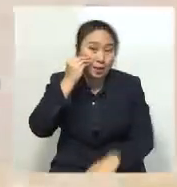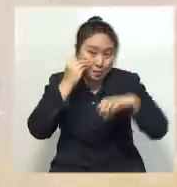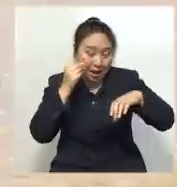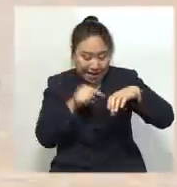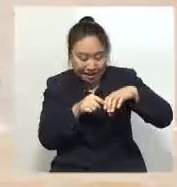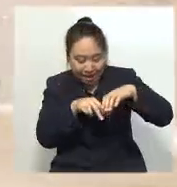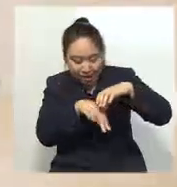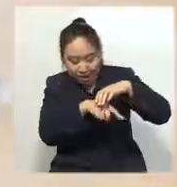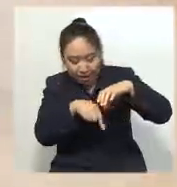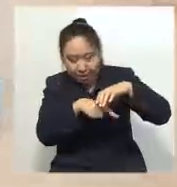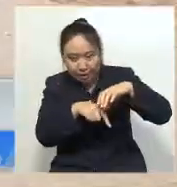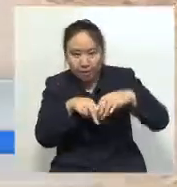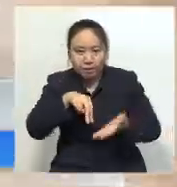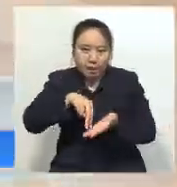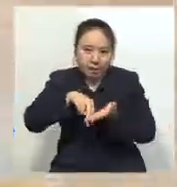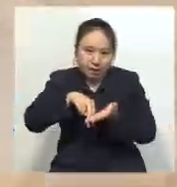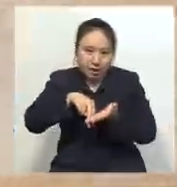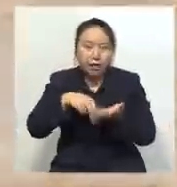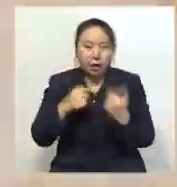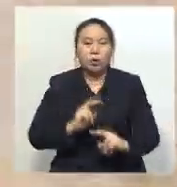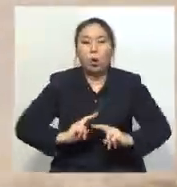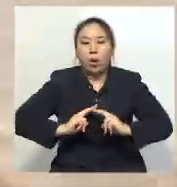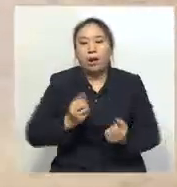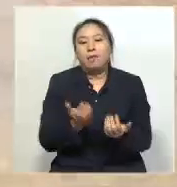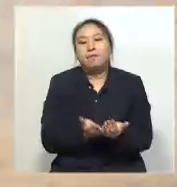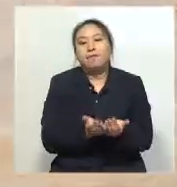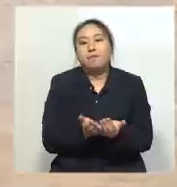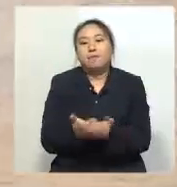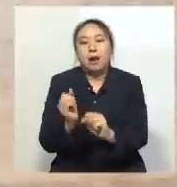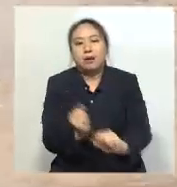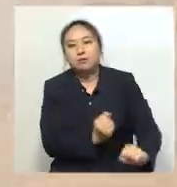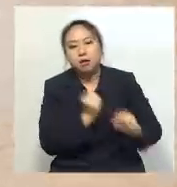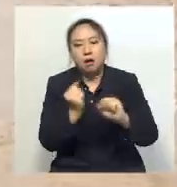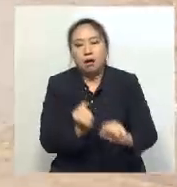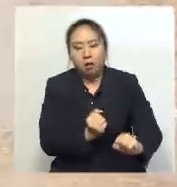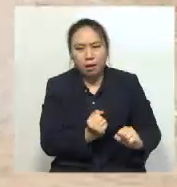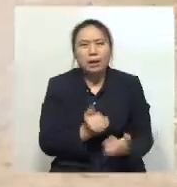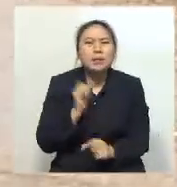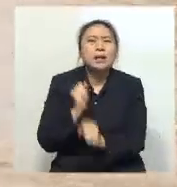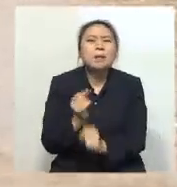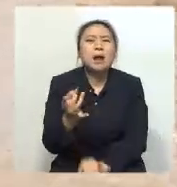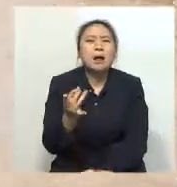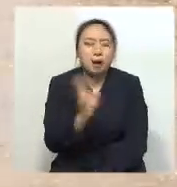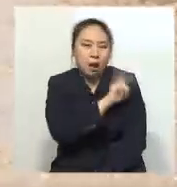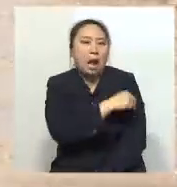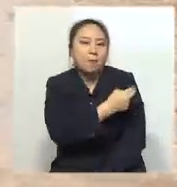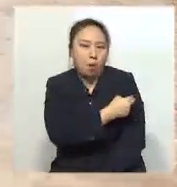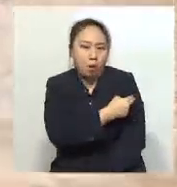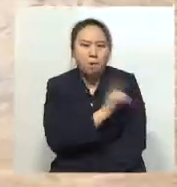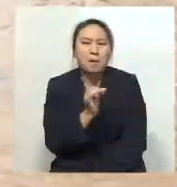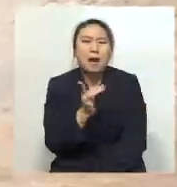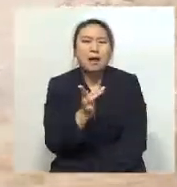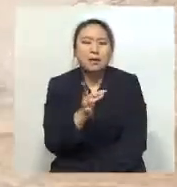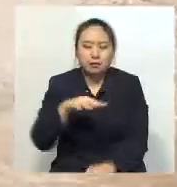นะ อันนี้เราต้องพายเรือออกมาเลยใช่ไหม ครับครับ อันนี้เรามาทำอะไรที่นี่คะ มาทำไม มาหาหมอ เ ป็นอะไรคะลุ